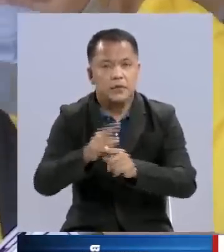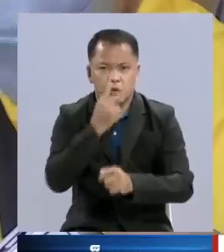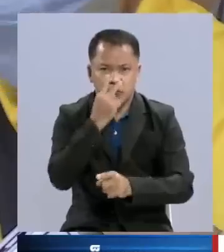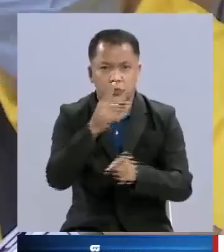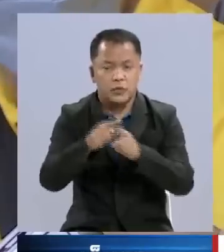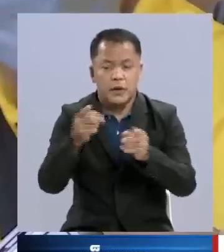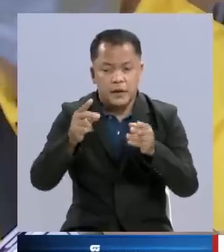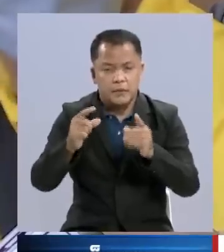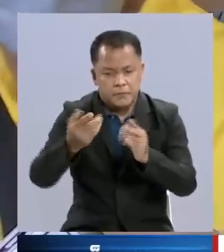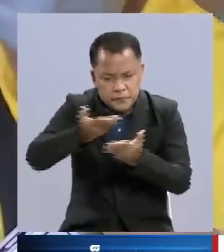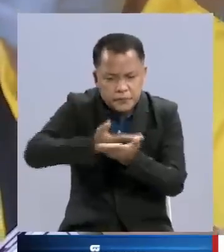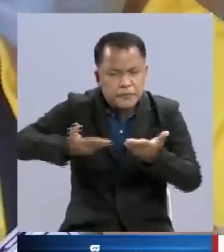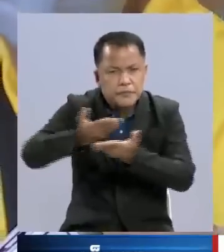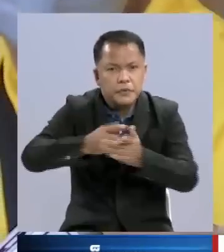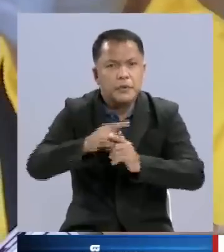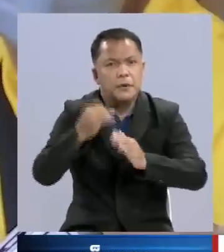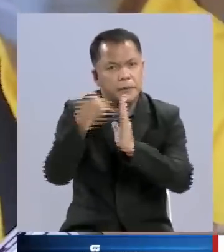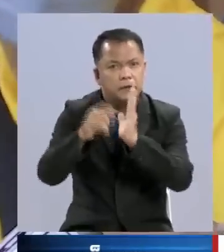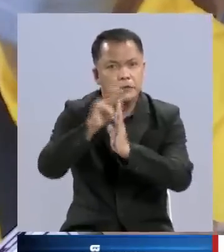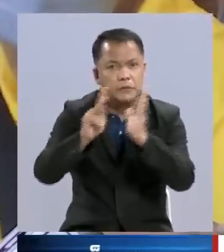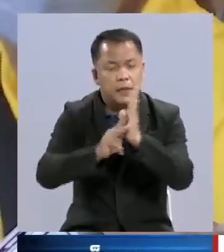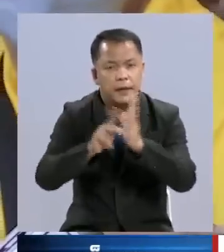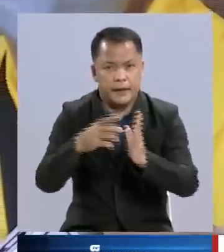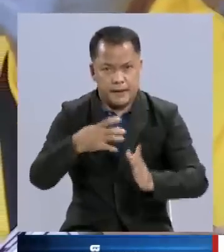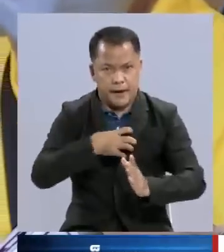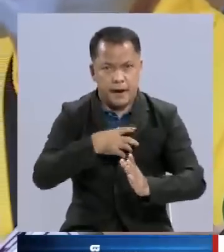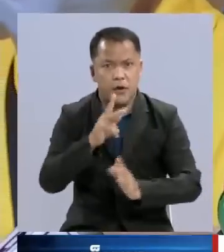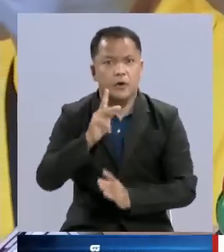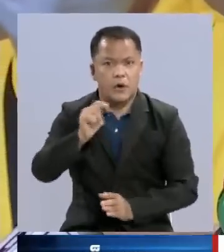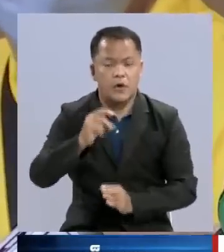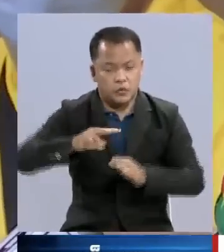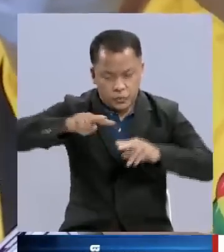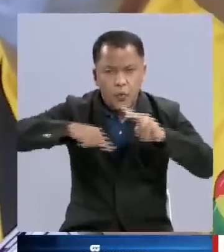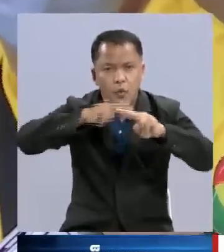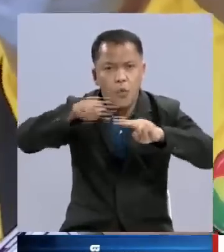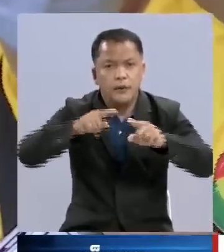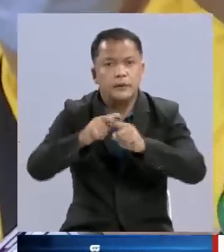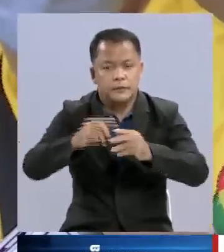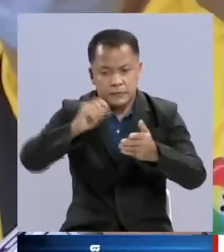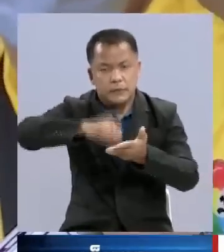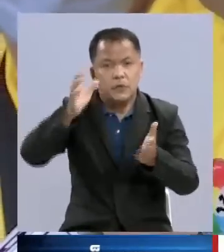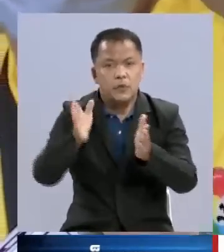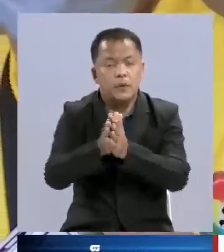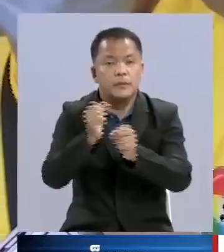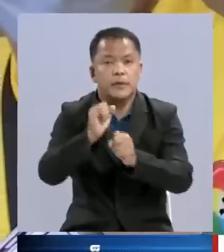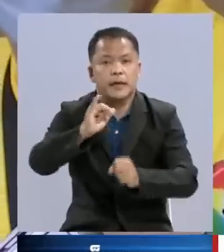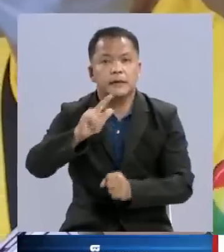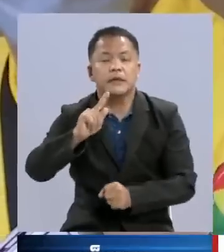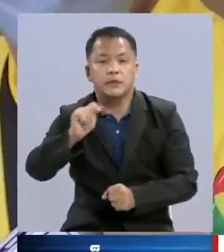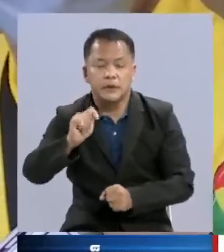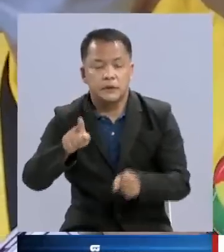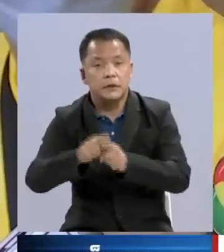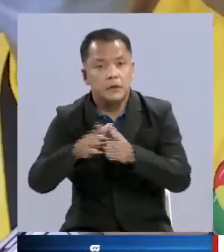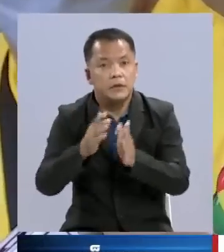องว่าคำวินิจฉัยดังกล่าวน่ะชอบด้วยกฎหมายอยากให้กกต.ตรวจสอบว่าสัญญาเข้าร่วมงานของ ITV เนี่ย